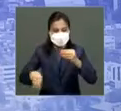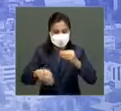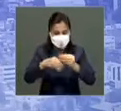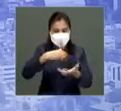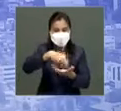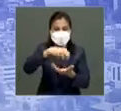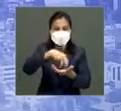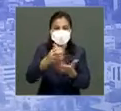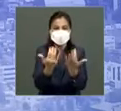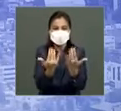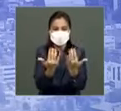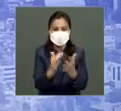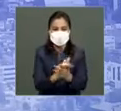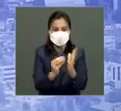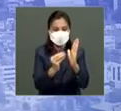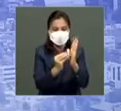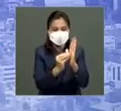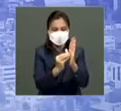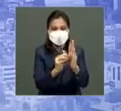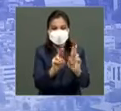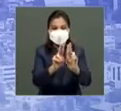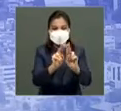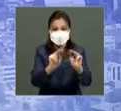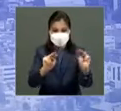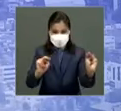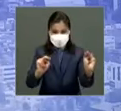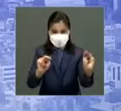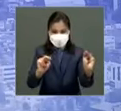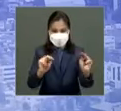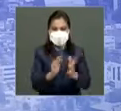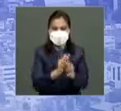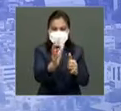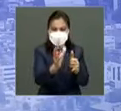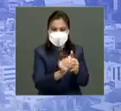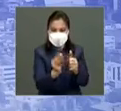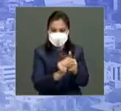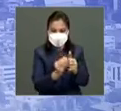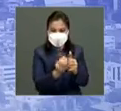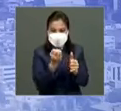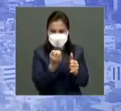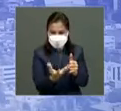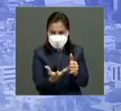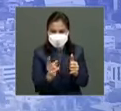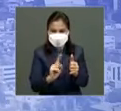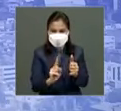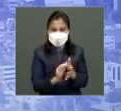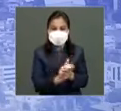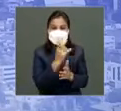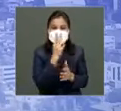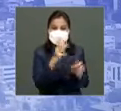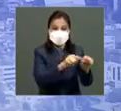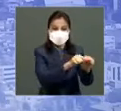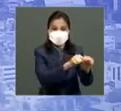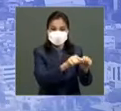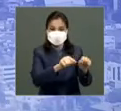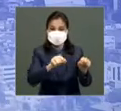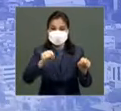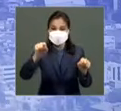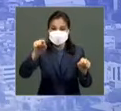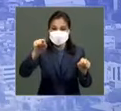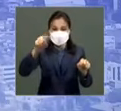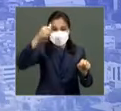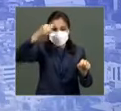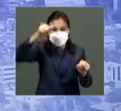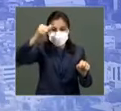นะครับส่วนนนทบุรีพุ่งขึ้นมาตั้งแต่ต้นเดือนนี้มาเนี่ยเห็นเป็นยอดกราฟสูงขึ้น